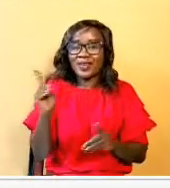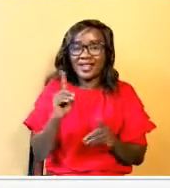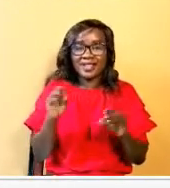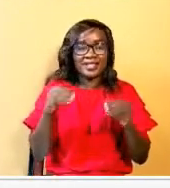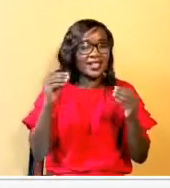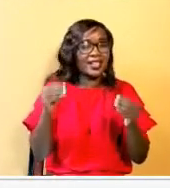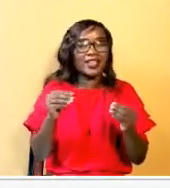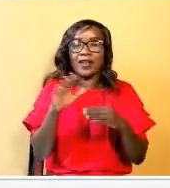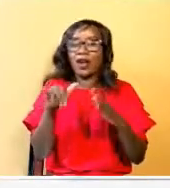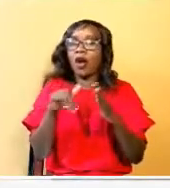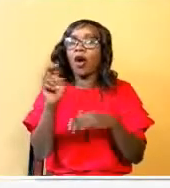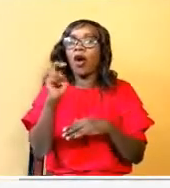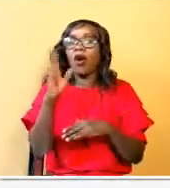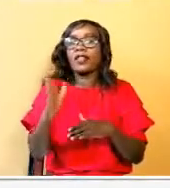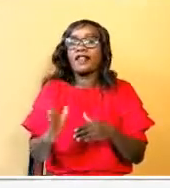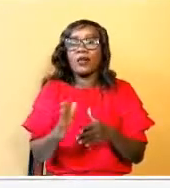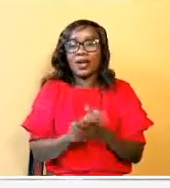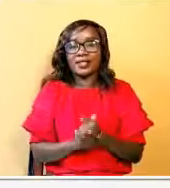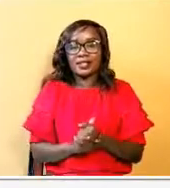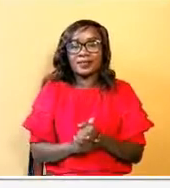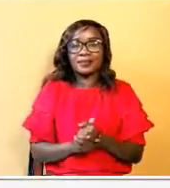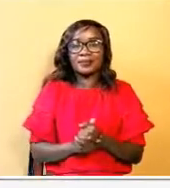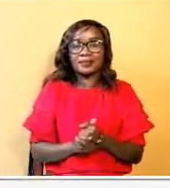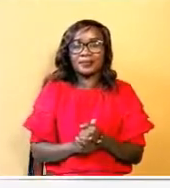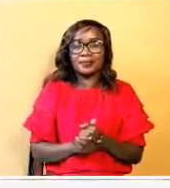anawapa mashabiki wake.